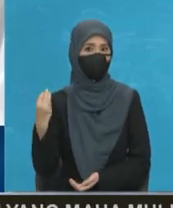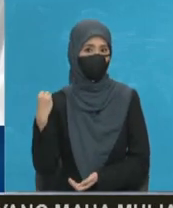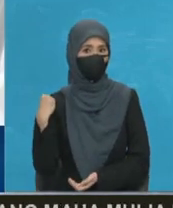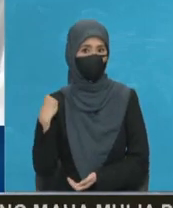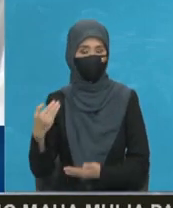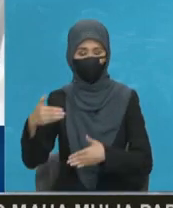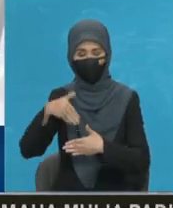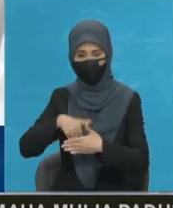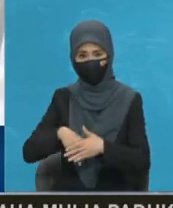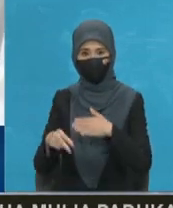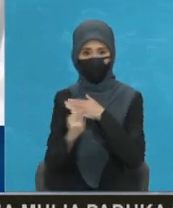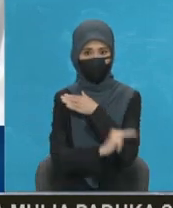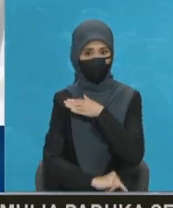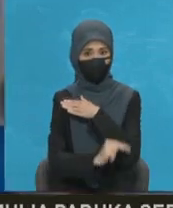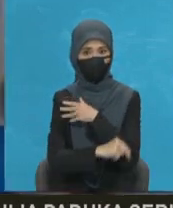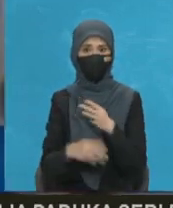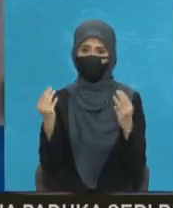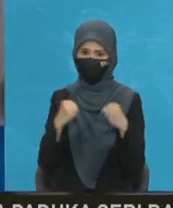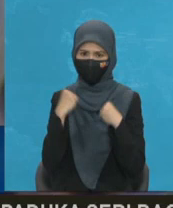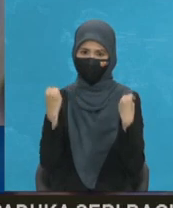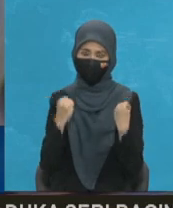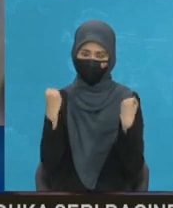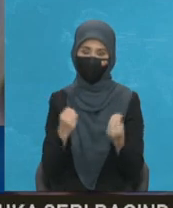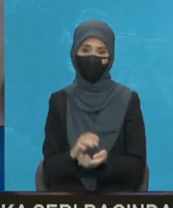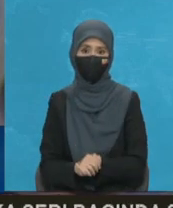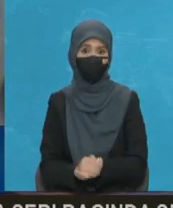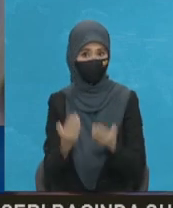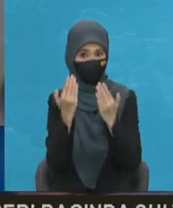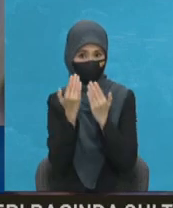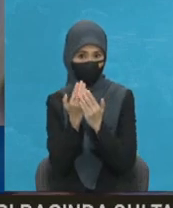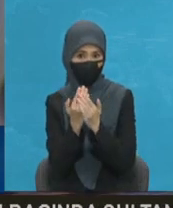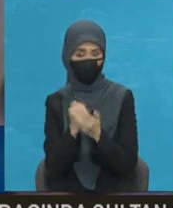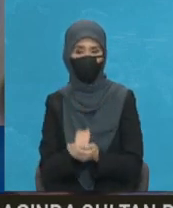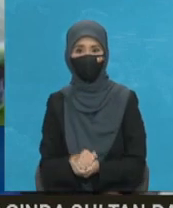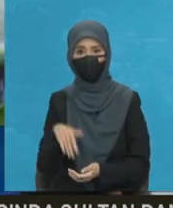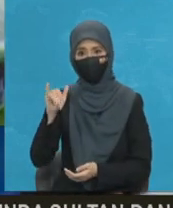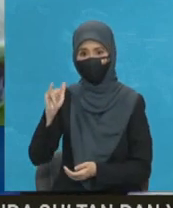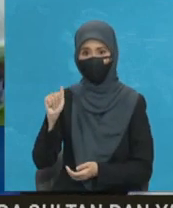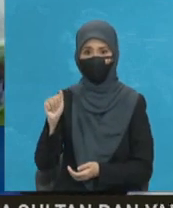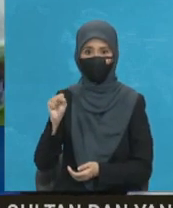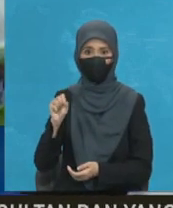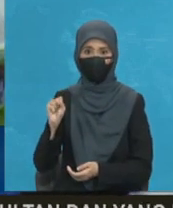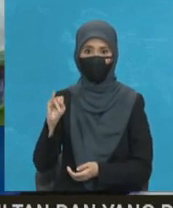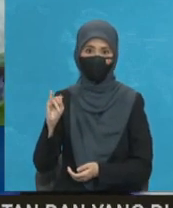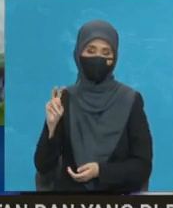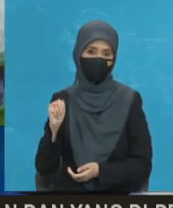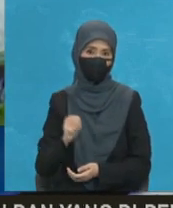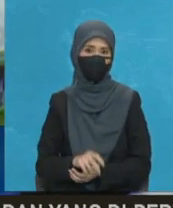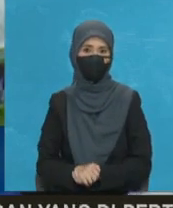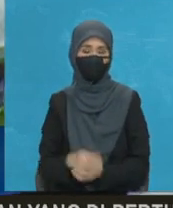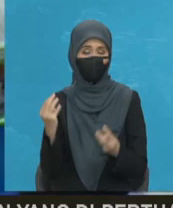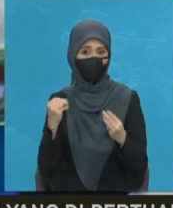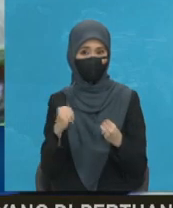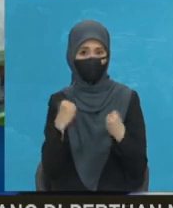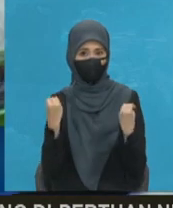dalam negeri basukesti menekan dengan bacaan surah al-fatihah dan bacaan Yasin beramai-ramai Majlis merupakan